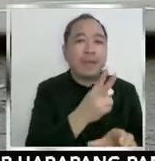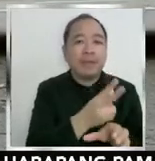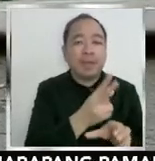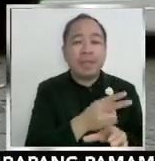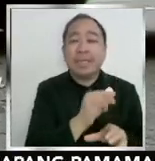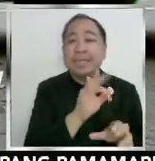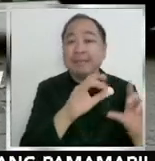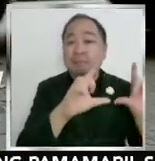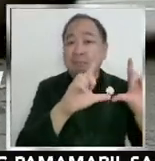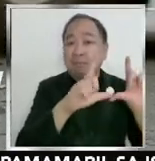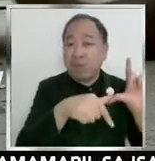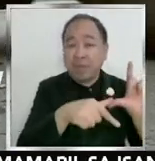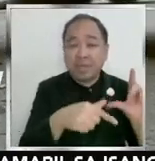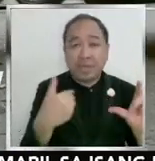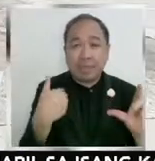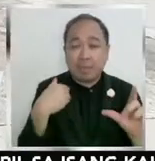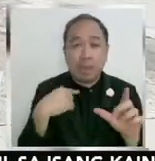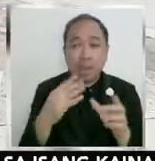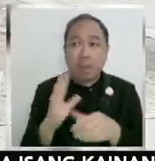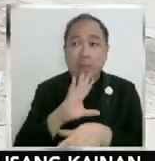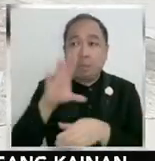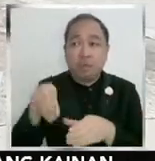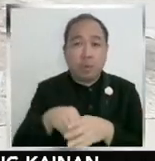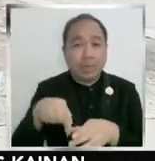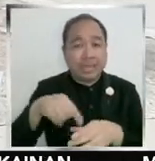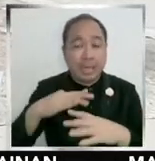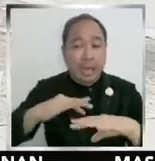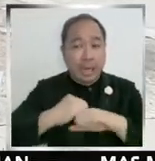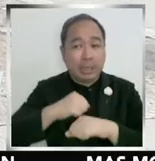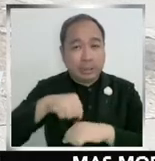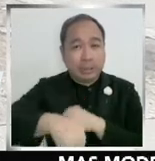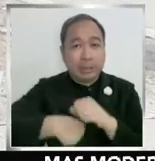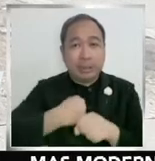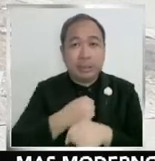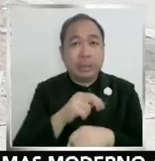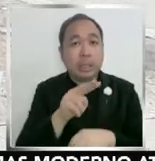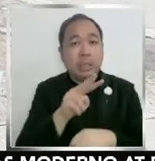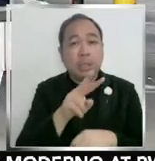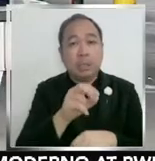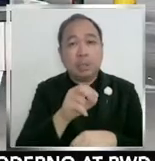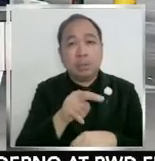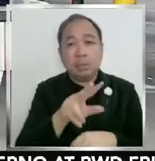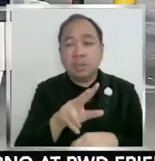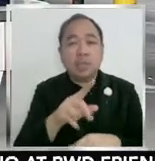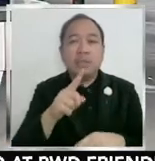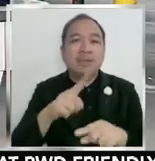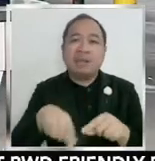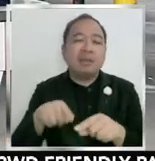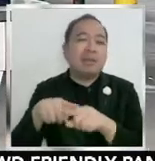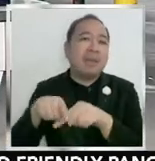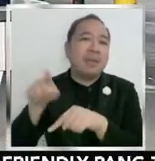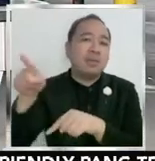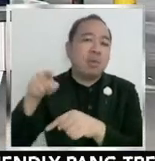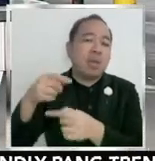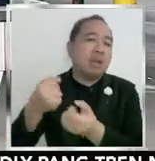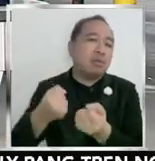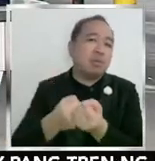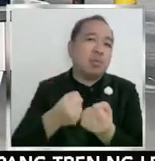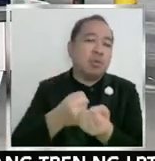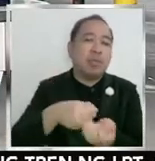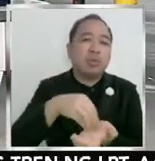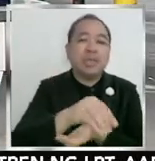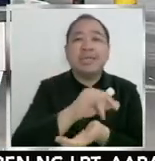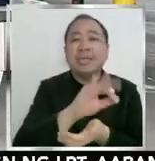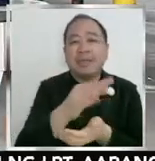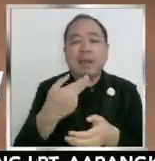rin makapag-consolidate sa katapusan ng taon, hindi na sila makakaasa ng mga ayuda sa gobyerno tuwing may malalaking pagtataas ng presyo ng